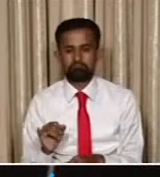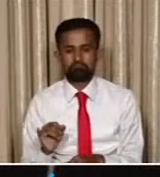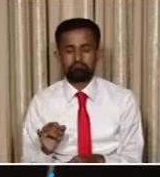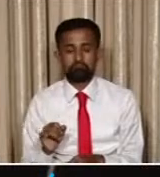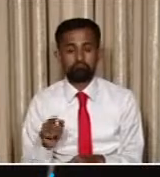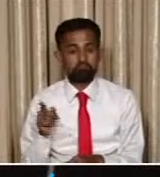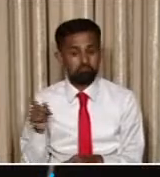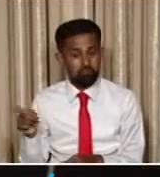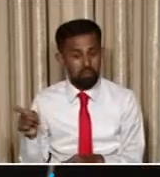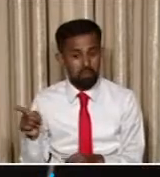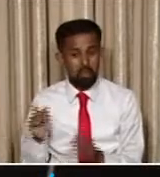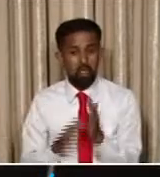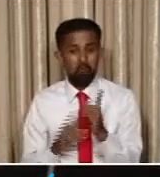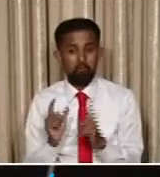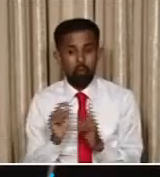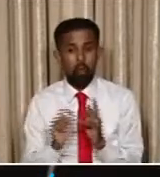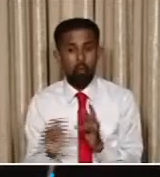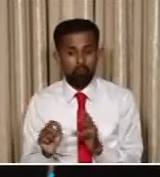මේ අමාත්‍යංශයේම